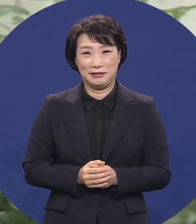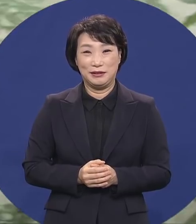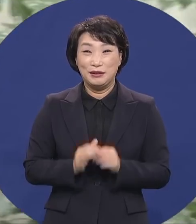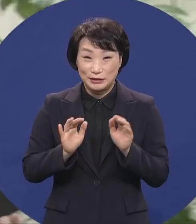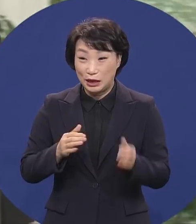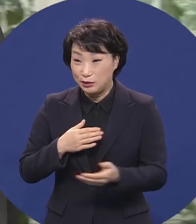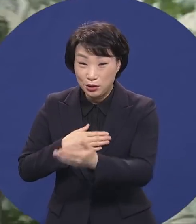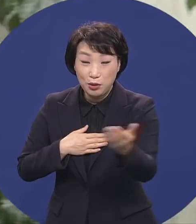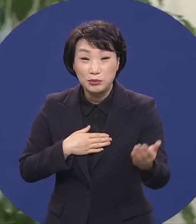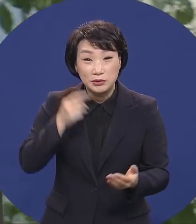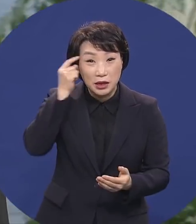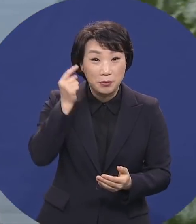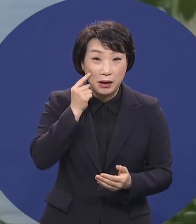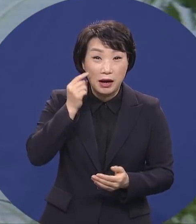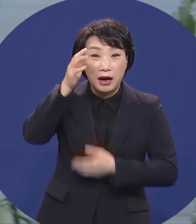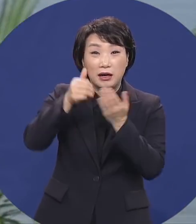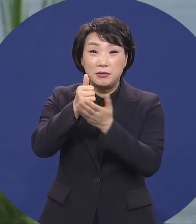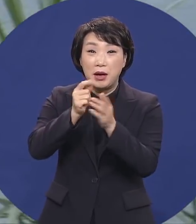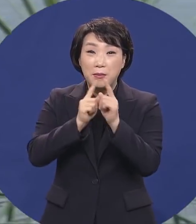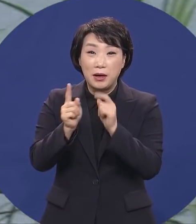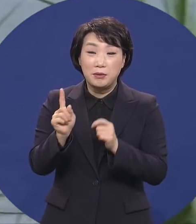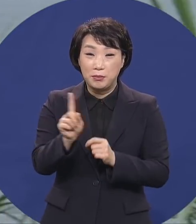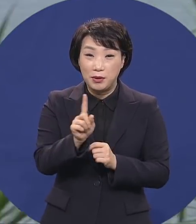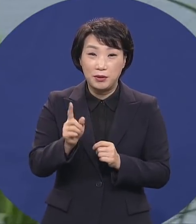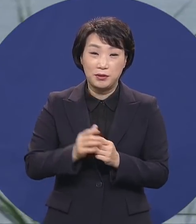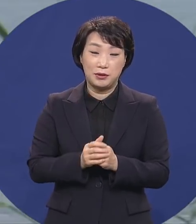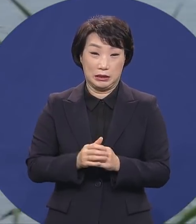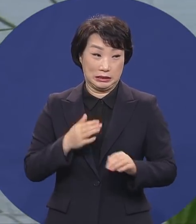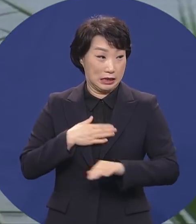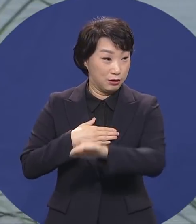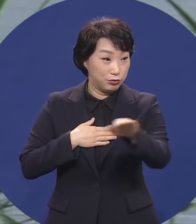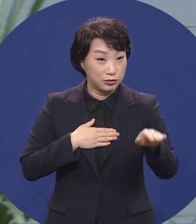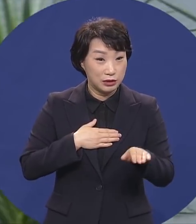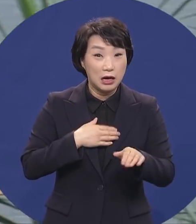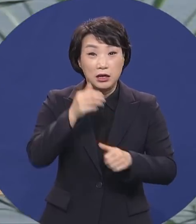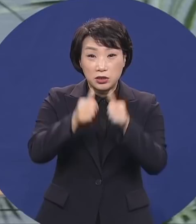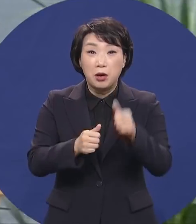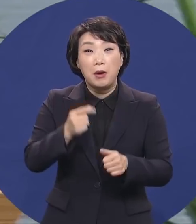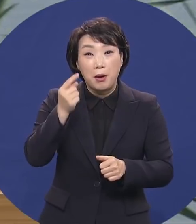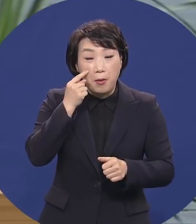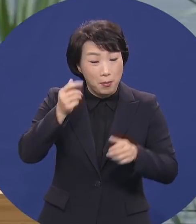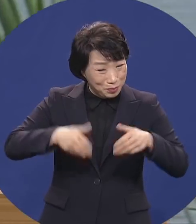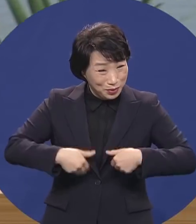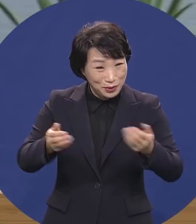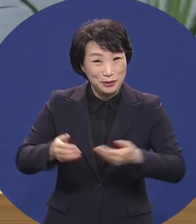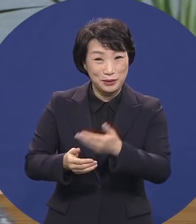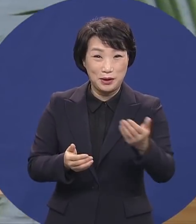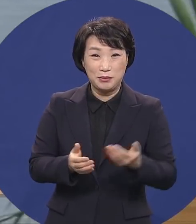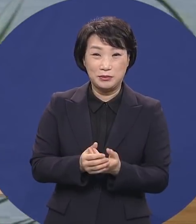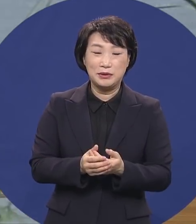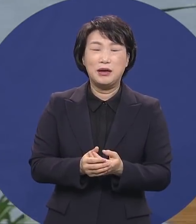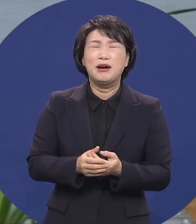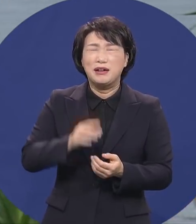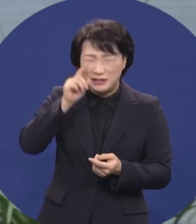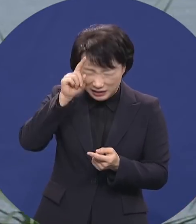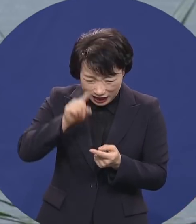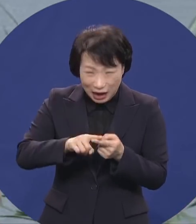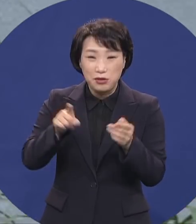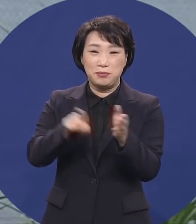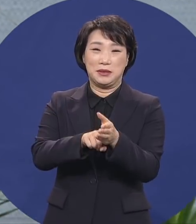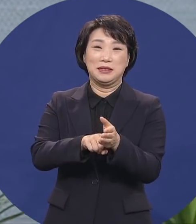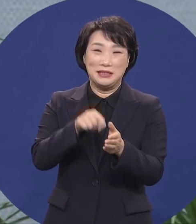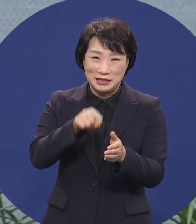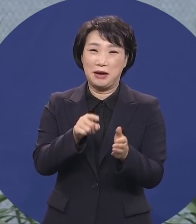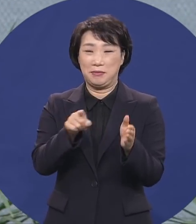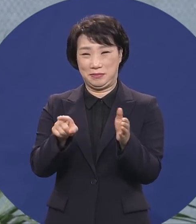그러니까 여러분 보세요. 하나님 말씀은 우리가 시험해 볼 필요도 없이 그냥 믿는 게